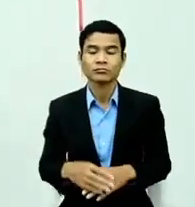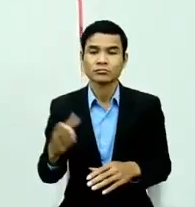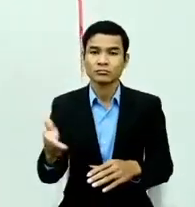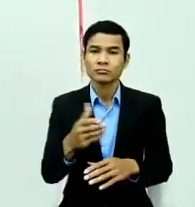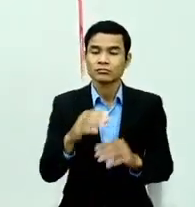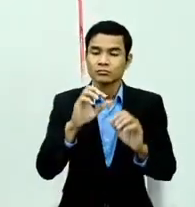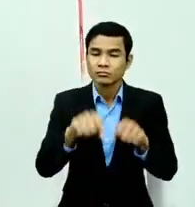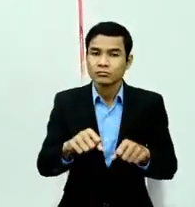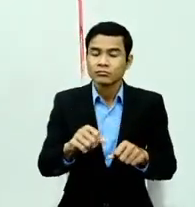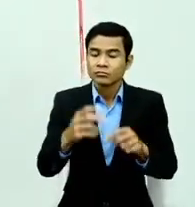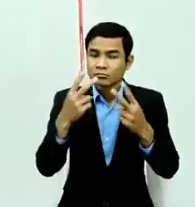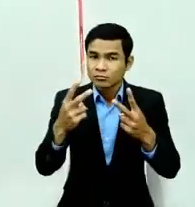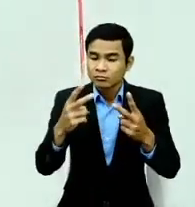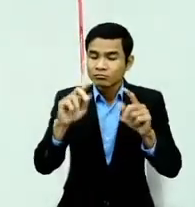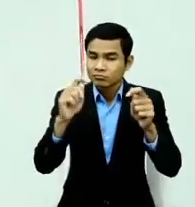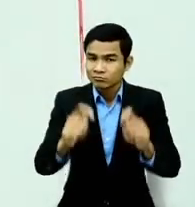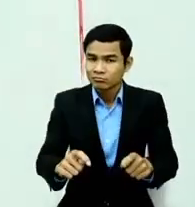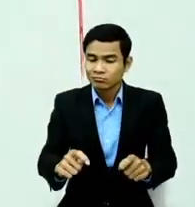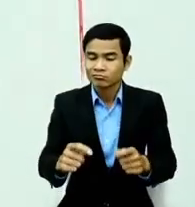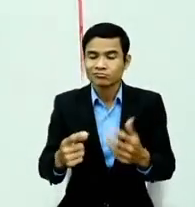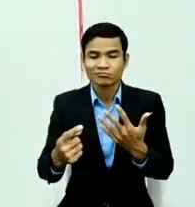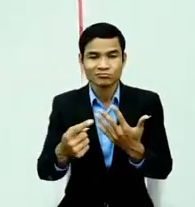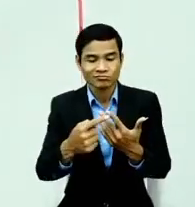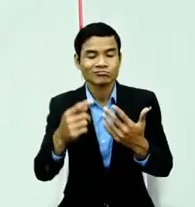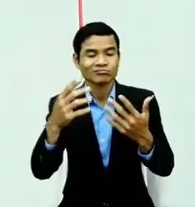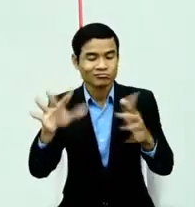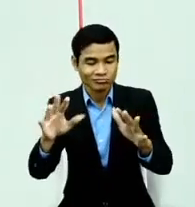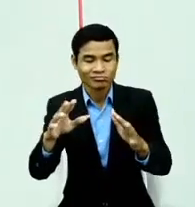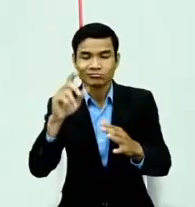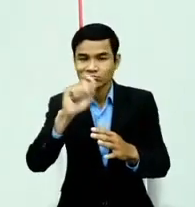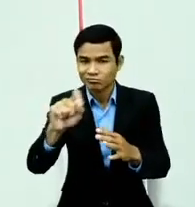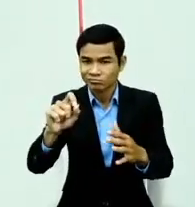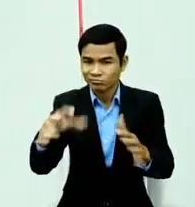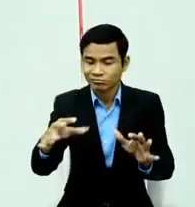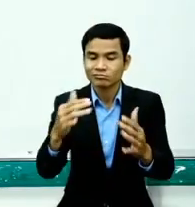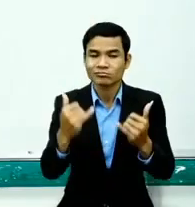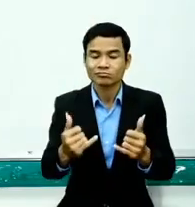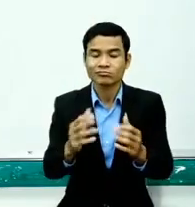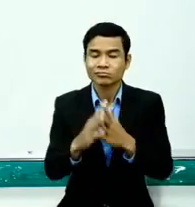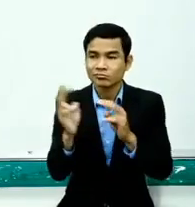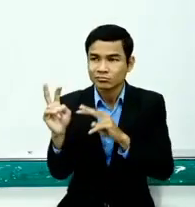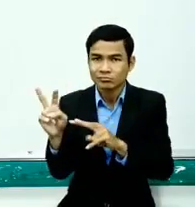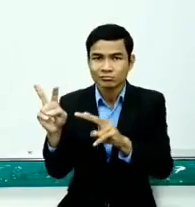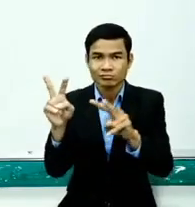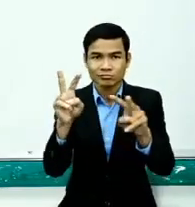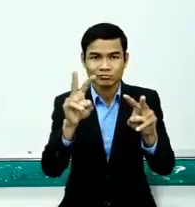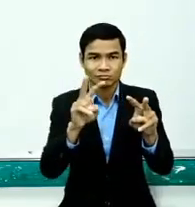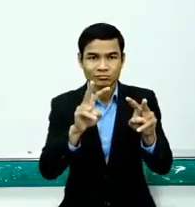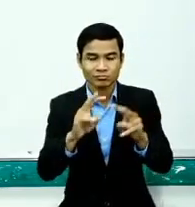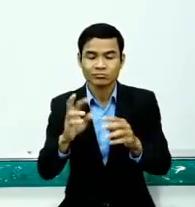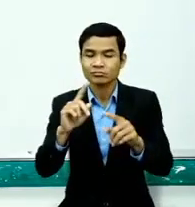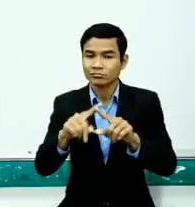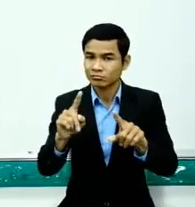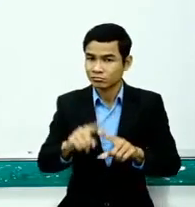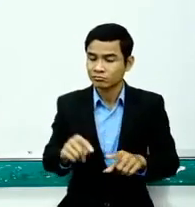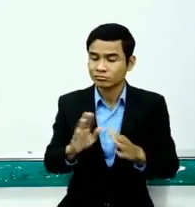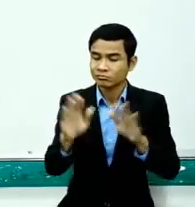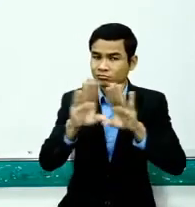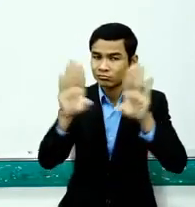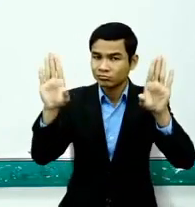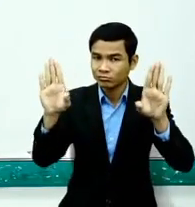ចាអញ្ចឹងយើងបានឃើញរូបរាងនៃស្រាក់អហើយឥឡូវកូនកូនរកមើលស្រាក់អផ្សេងទៀតដែលក្រៅពីនៅលើក្តារ